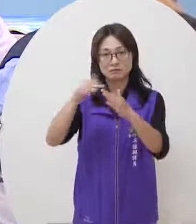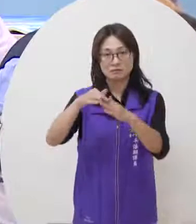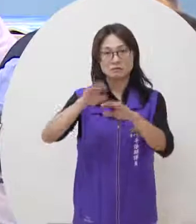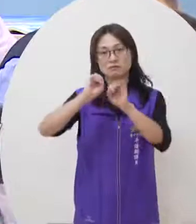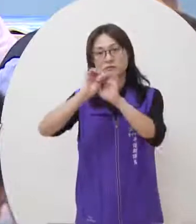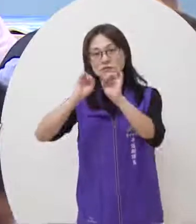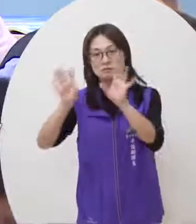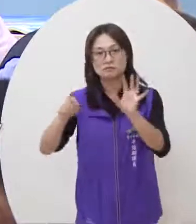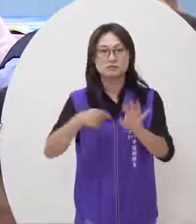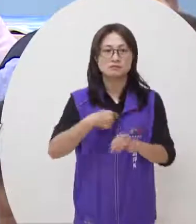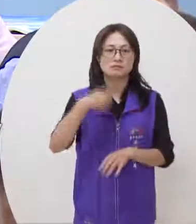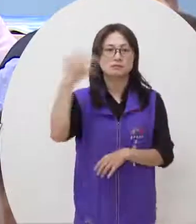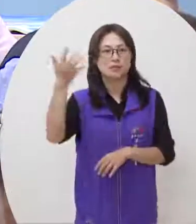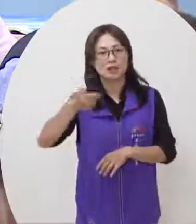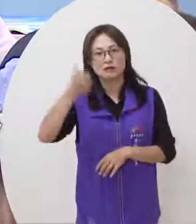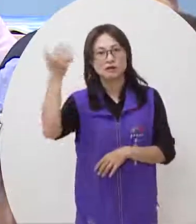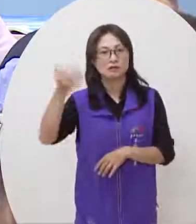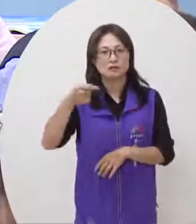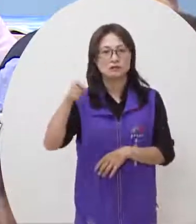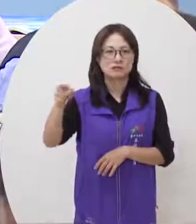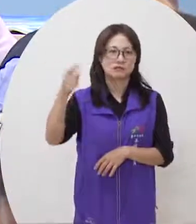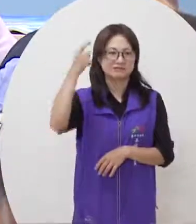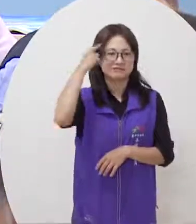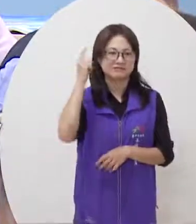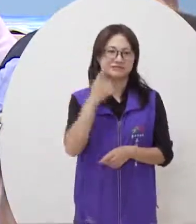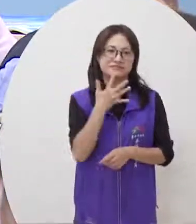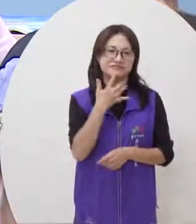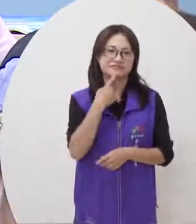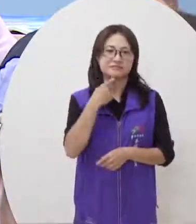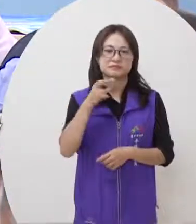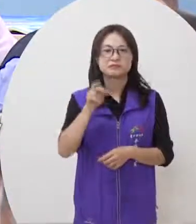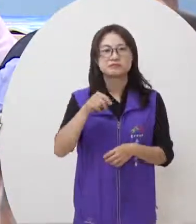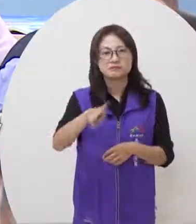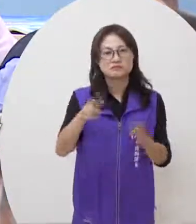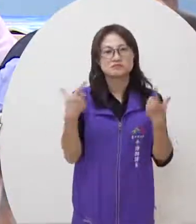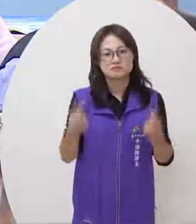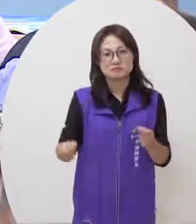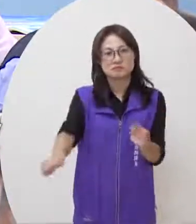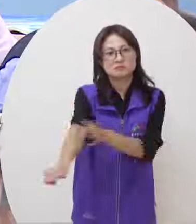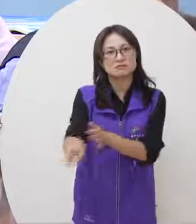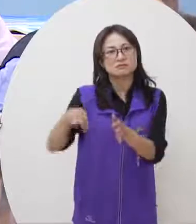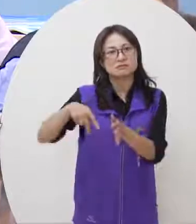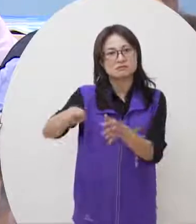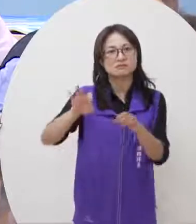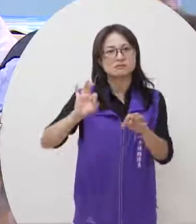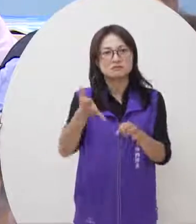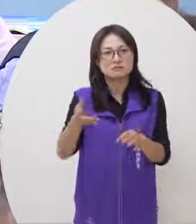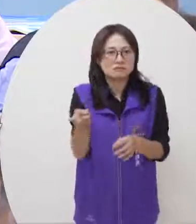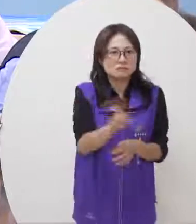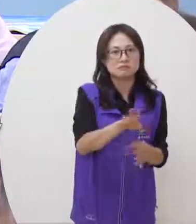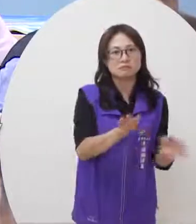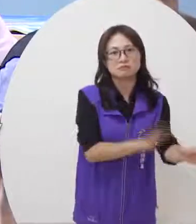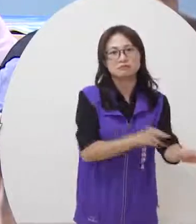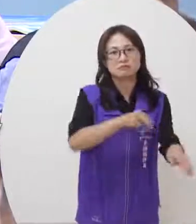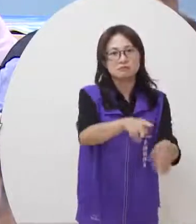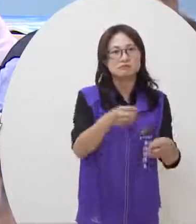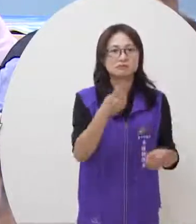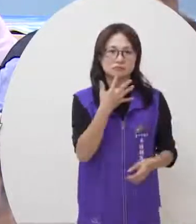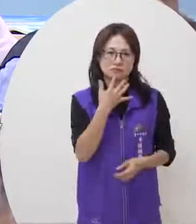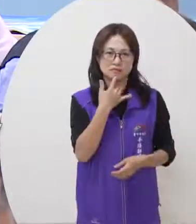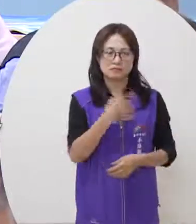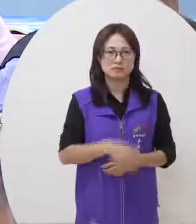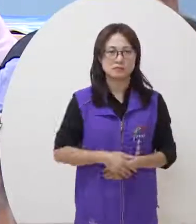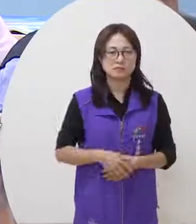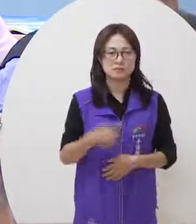阿公我头壳是不是有问题？走路怎么靠左边？我讲现在所有的车祸都不